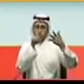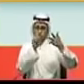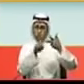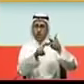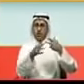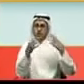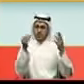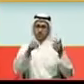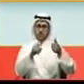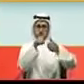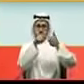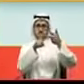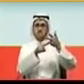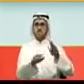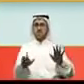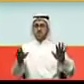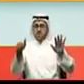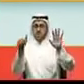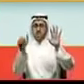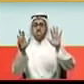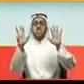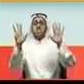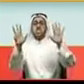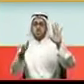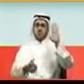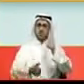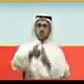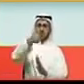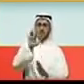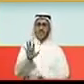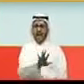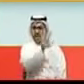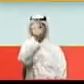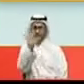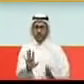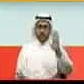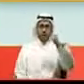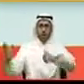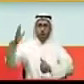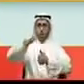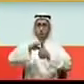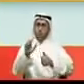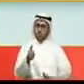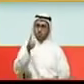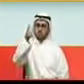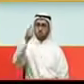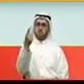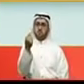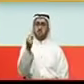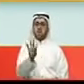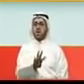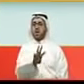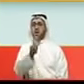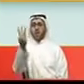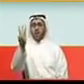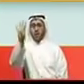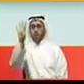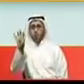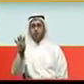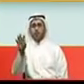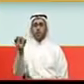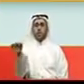الأخضر الترتيب 19 بين المنتخبات الآسيوية، والتي يشارك فيها 43 دولة